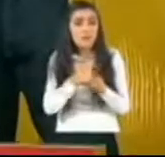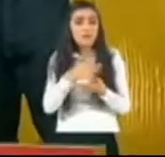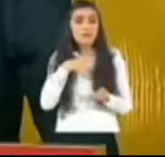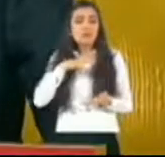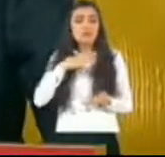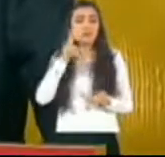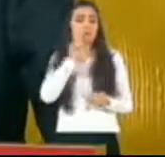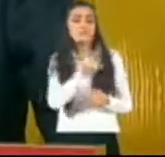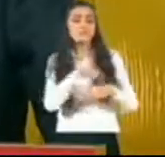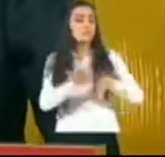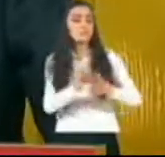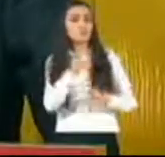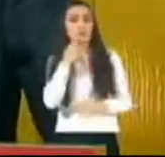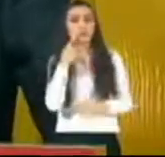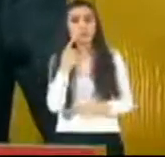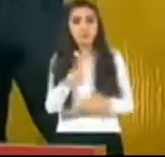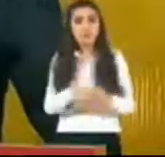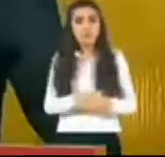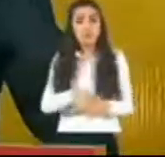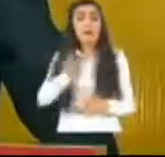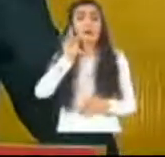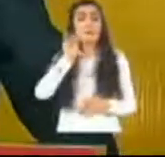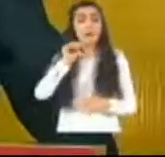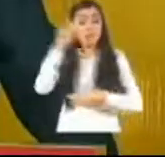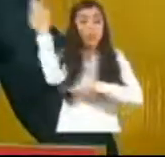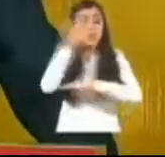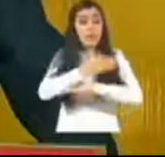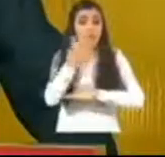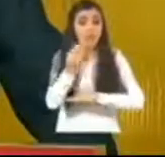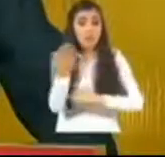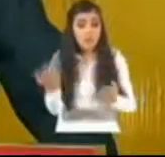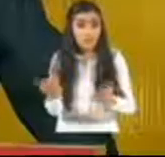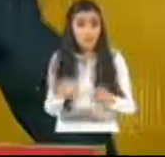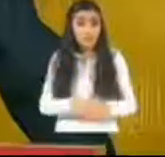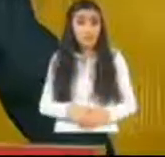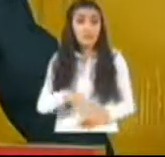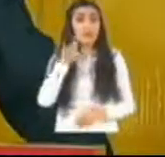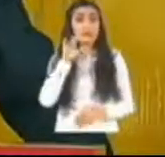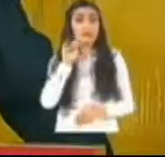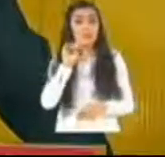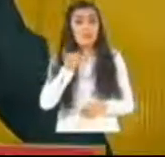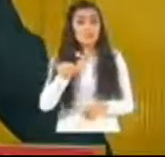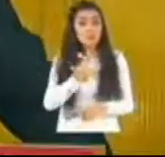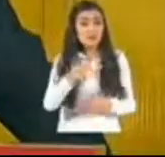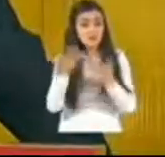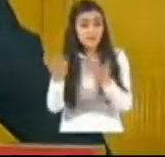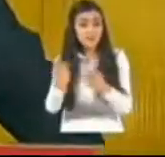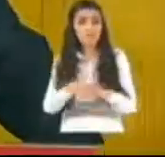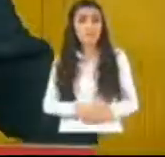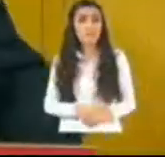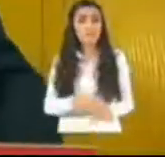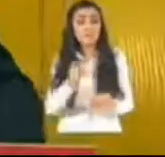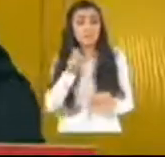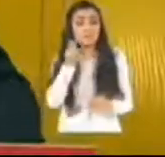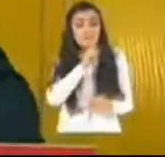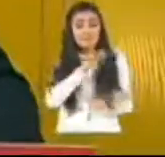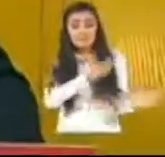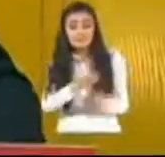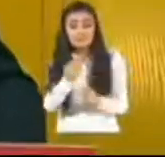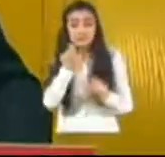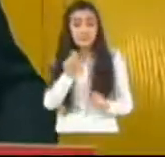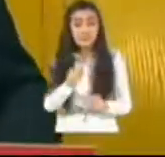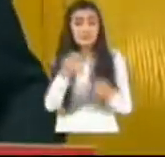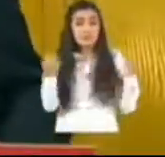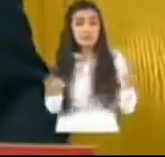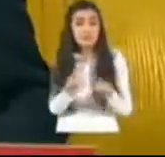bile görülemeyecektir. MHP'ye engel olmak, MHP'yi zayıflatmak ve kösteklemek için